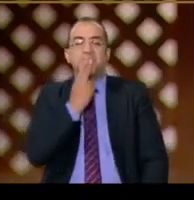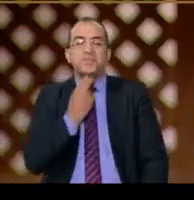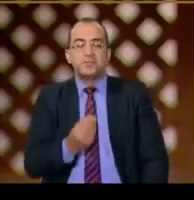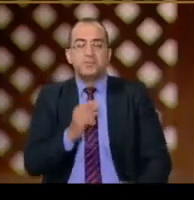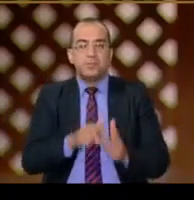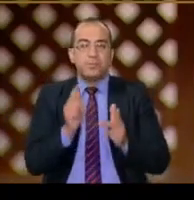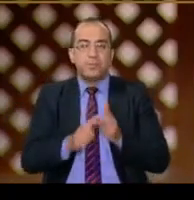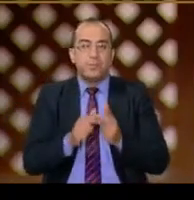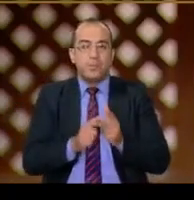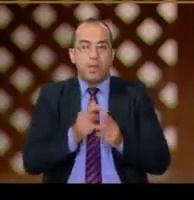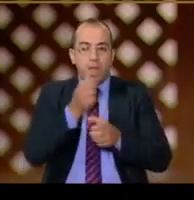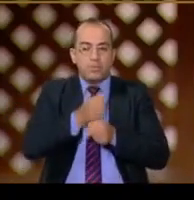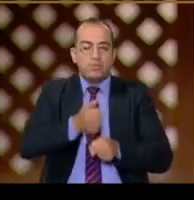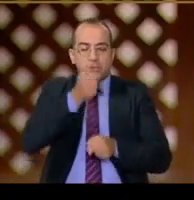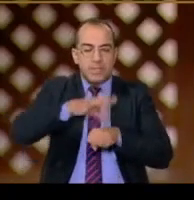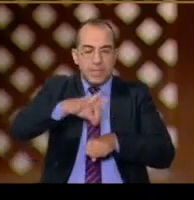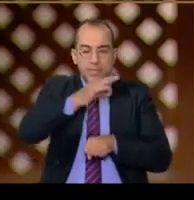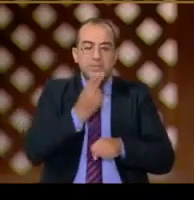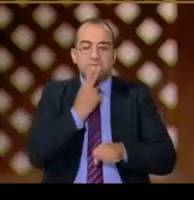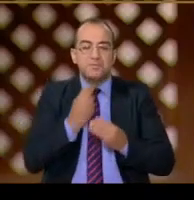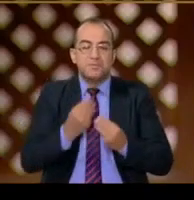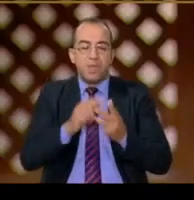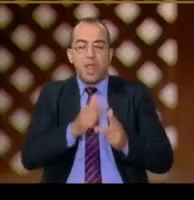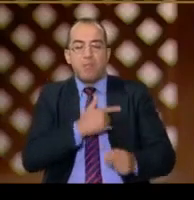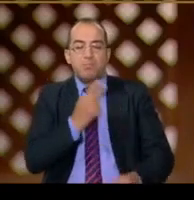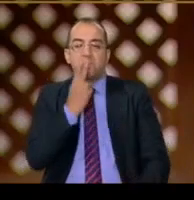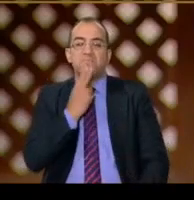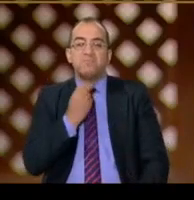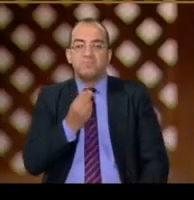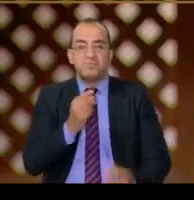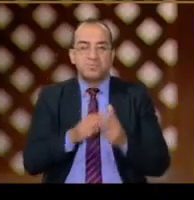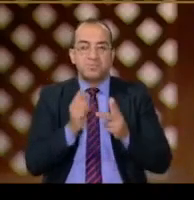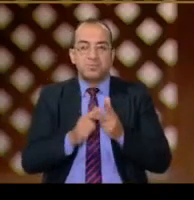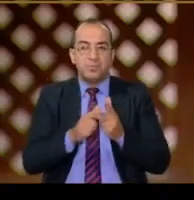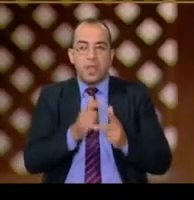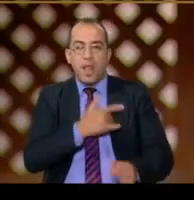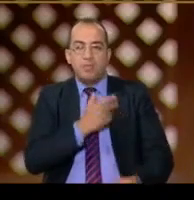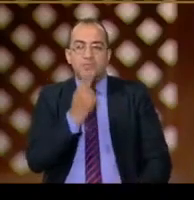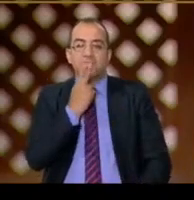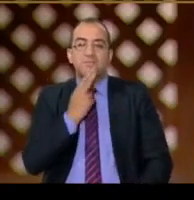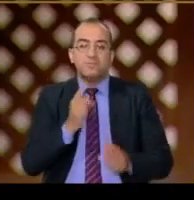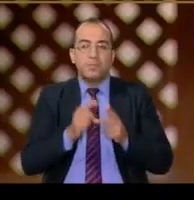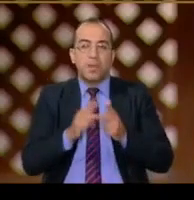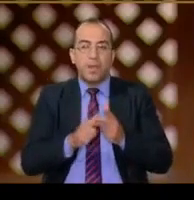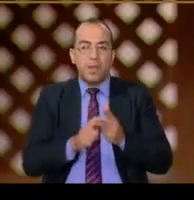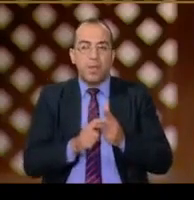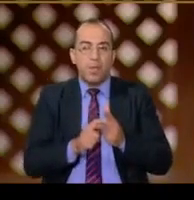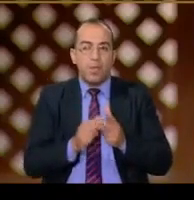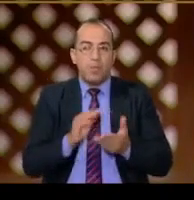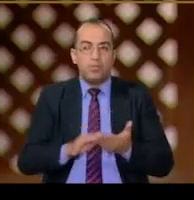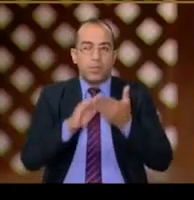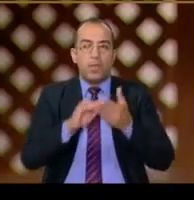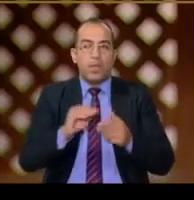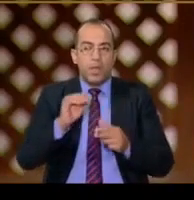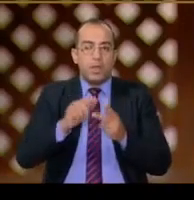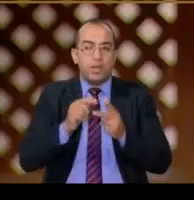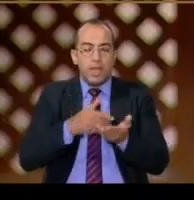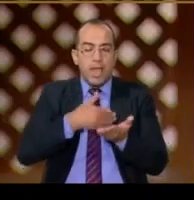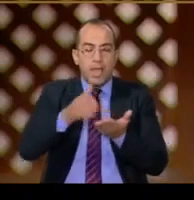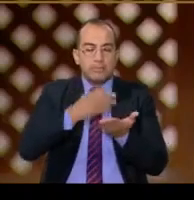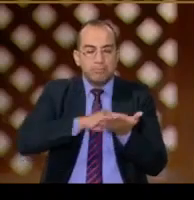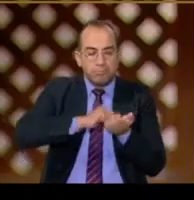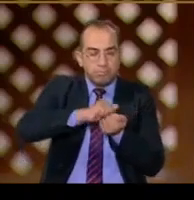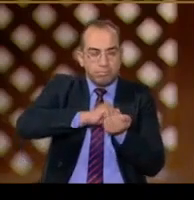اللسان قالله طب صدوق اللسان نعرفه فما مخموم القلب مين اللي قلبه مخموم ده خمه بالمناسبه خمه يعني